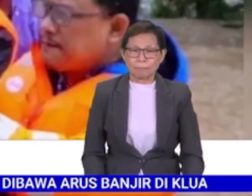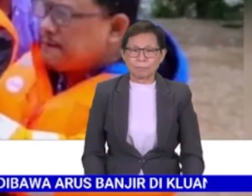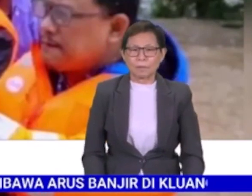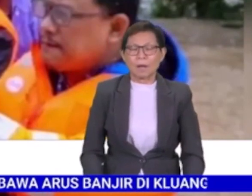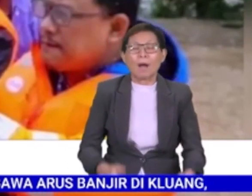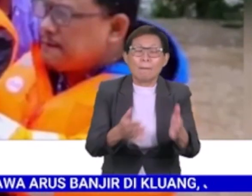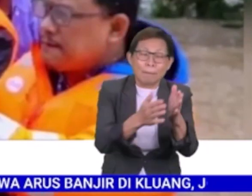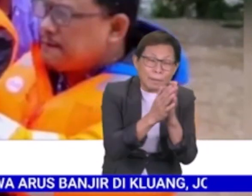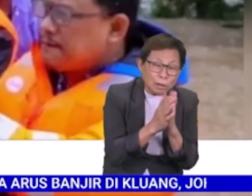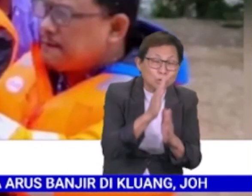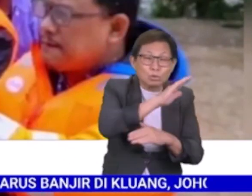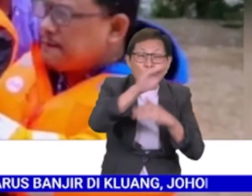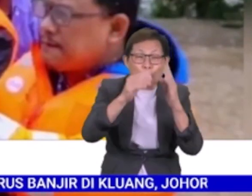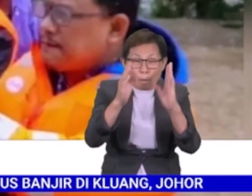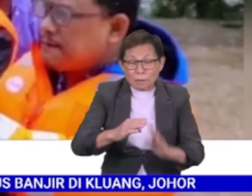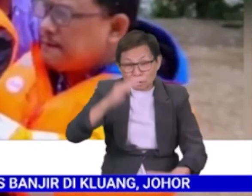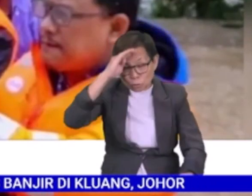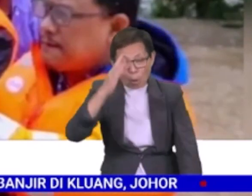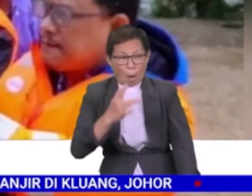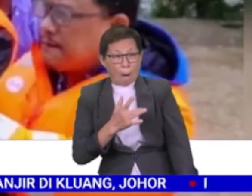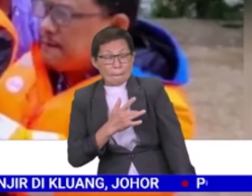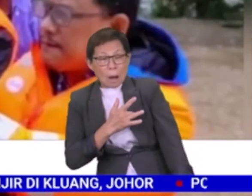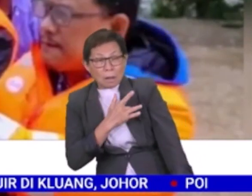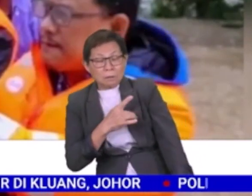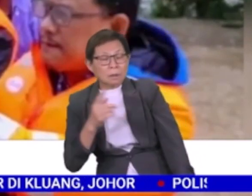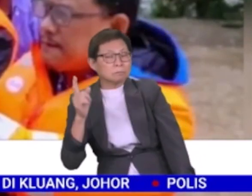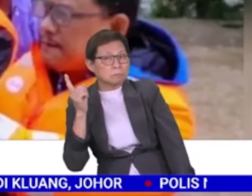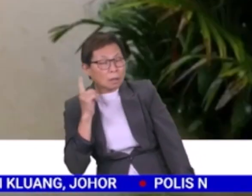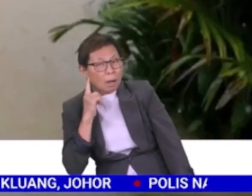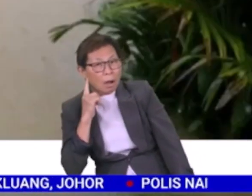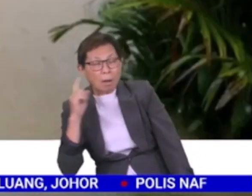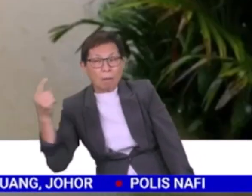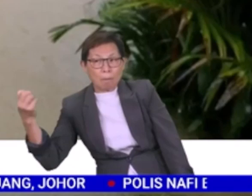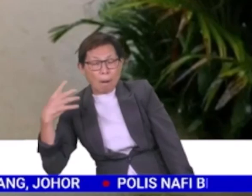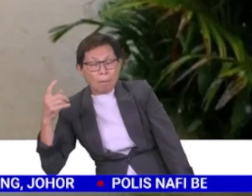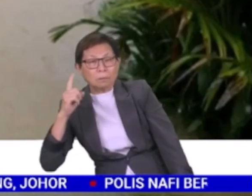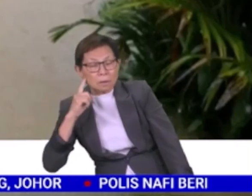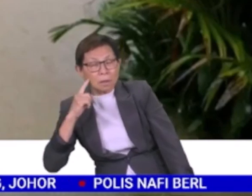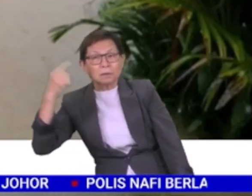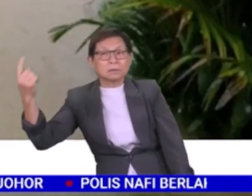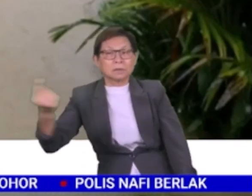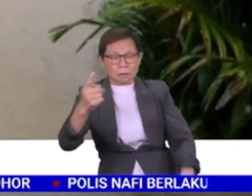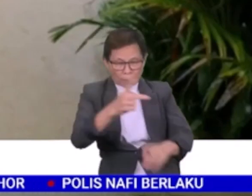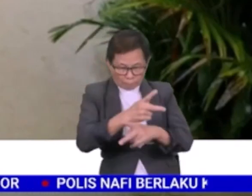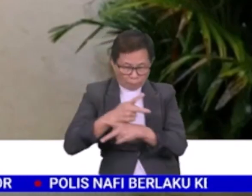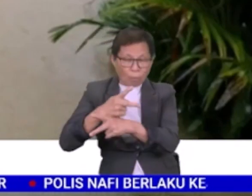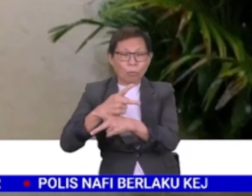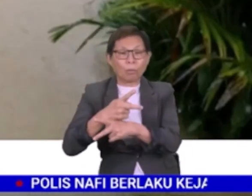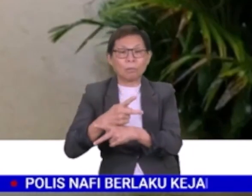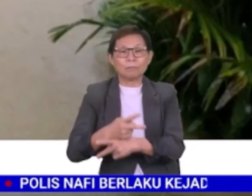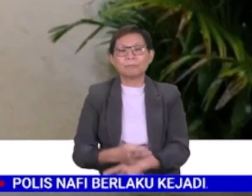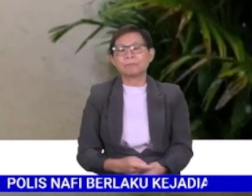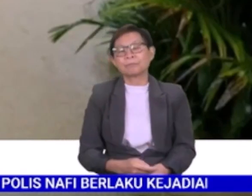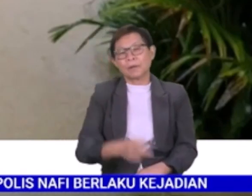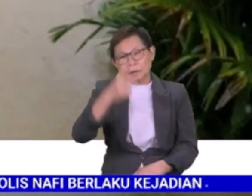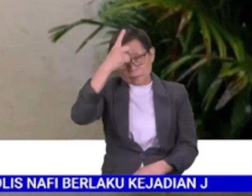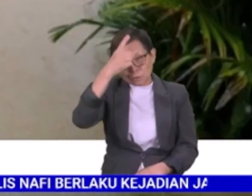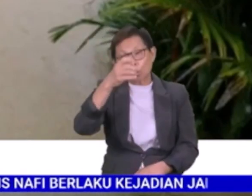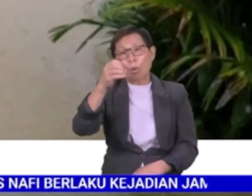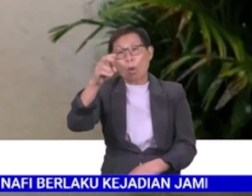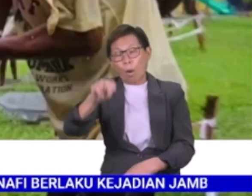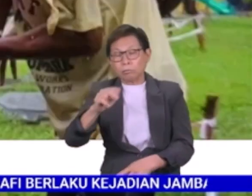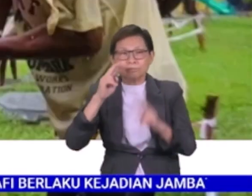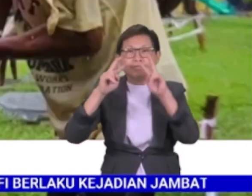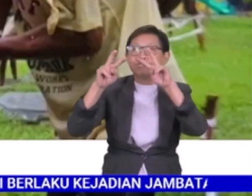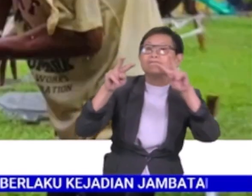beliau meminta Semua bangsa Jawa terus peka dan mendengar arahan pihak keselamatan serta sentiasa berhati-hati sementara itu Dato on